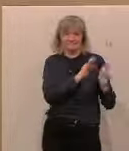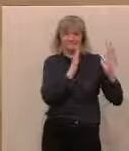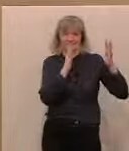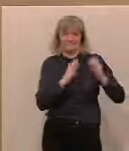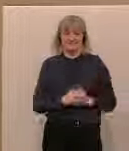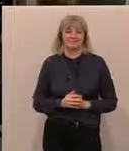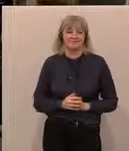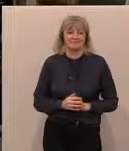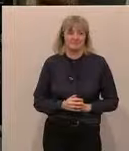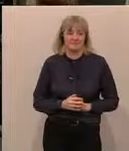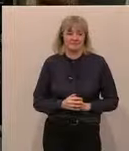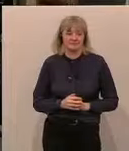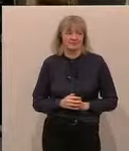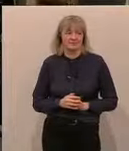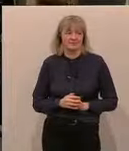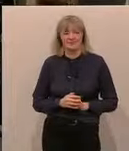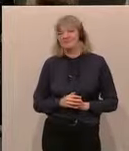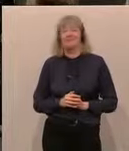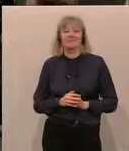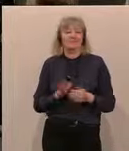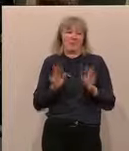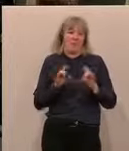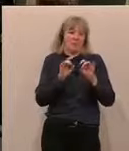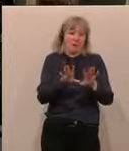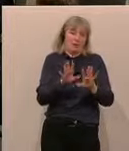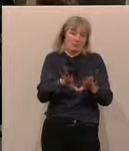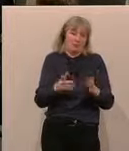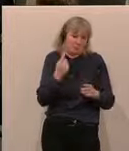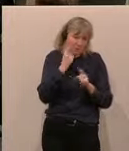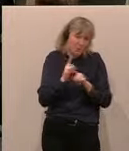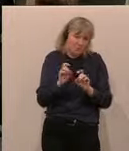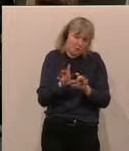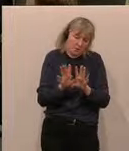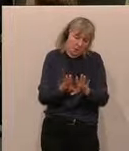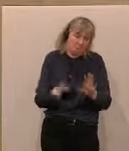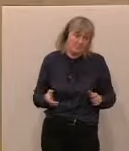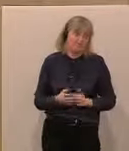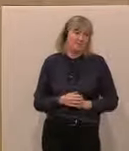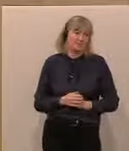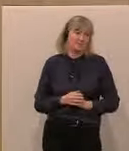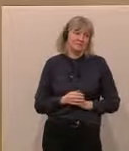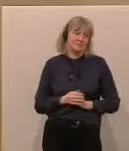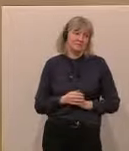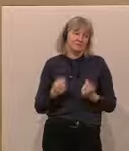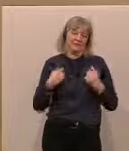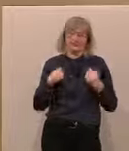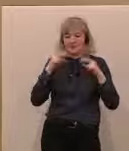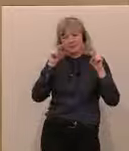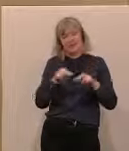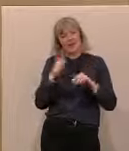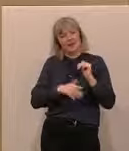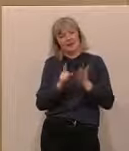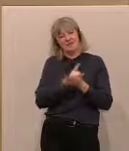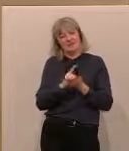Mir geht's. Herr Kollege Fontenis, es ist ja auch Ihnen unbenommen, dass Sie das nicht so sehen. Ich sage Ihnen was. Ich glaube, was wir sehen in